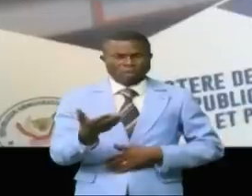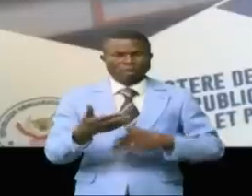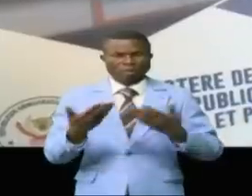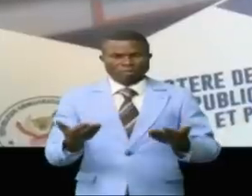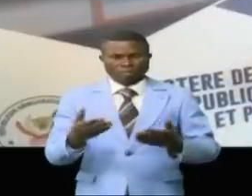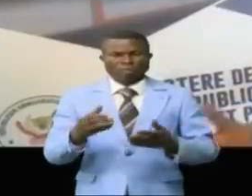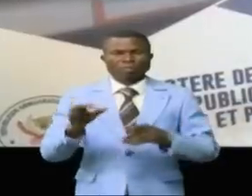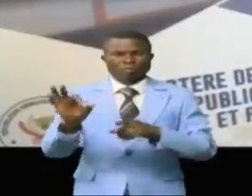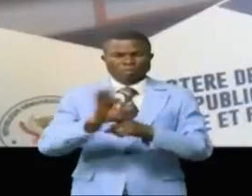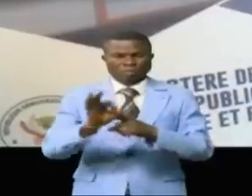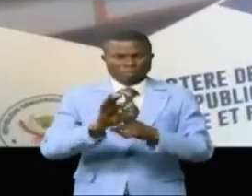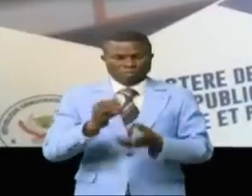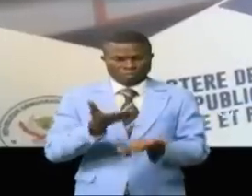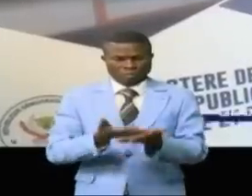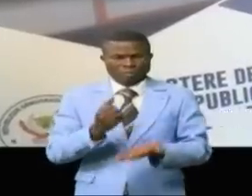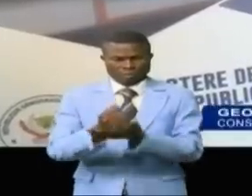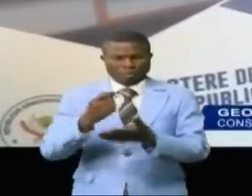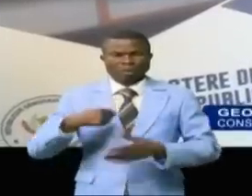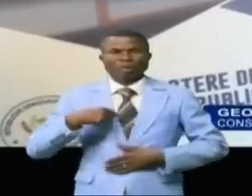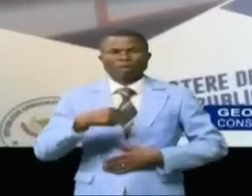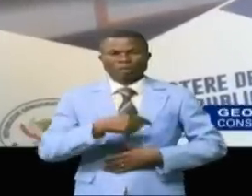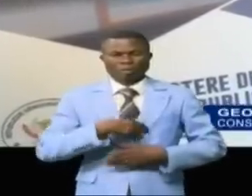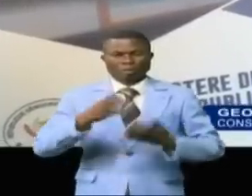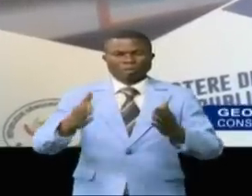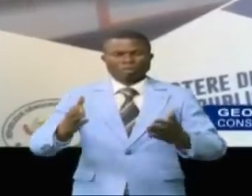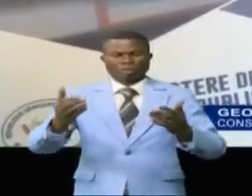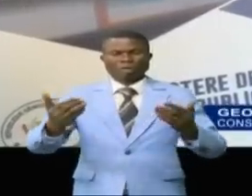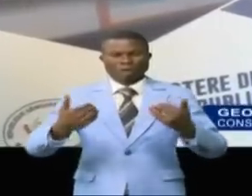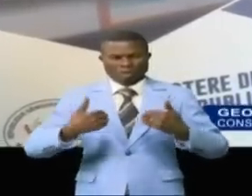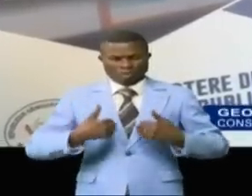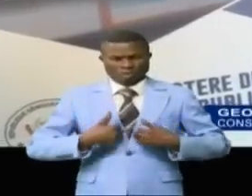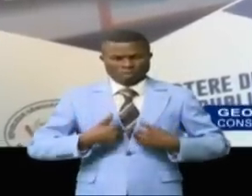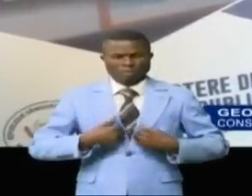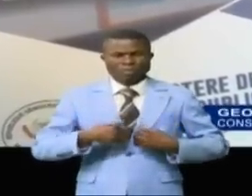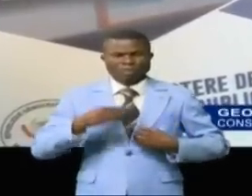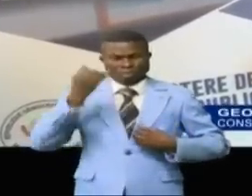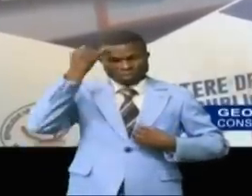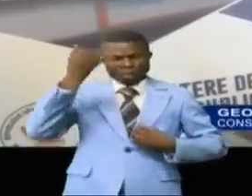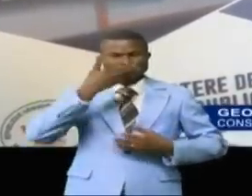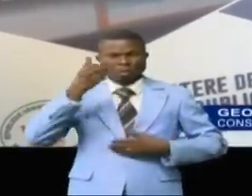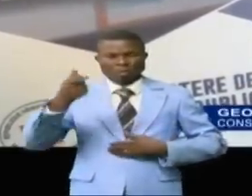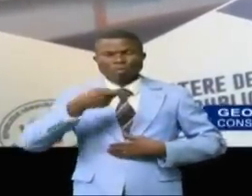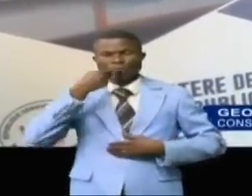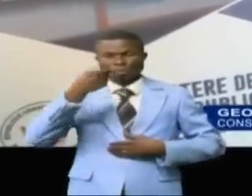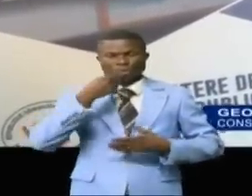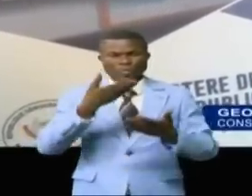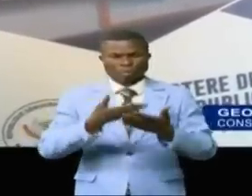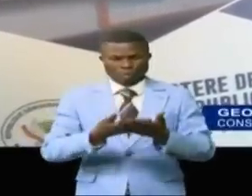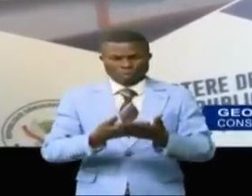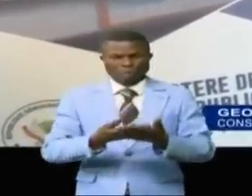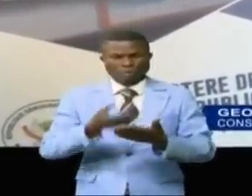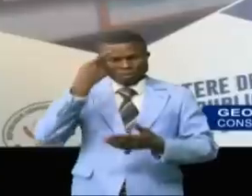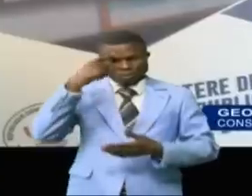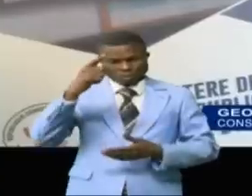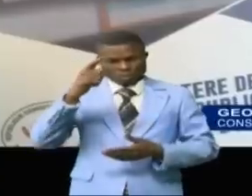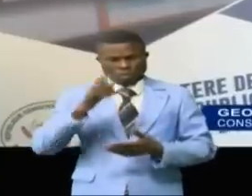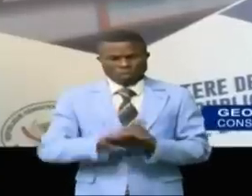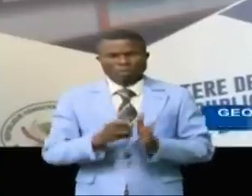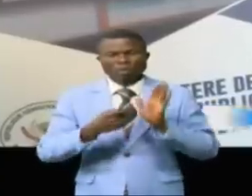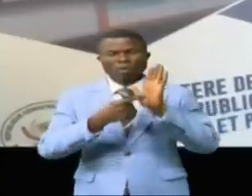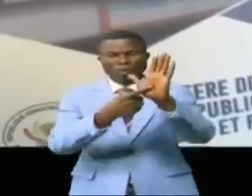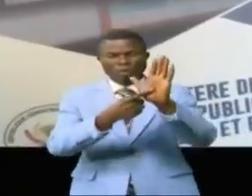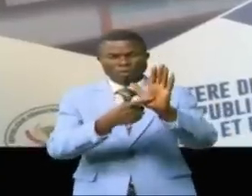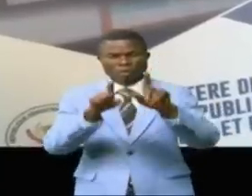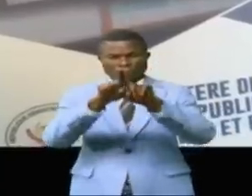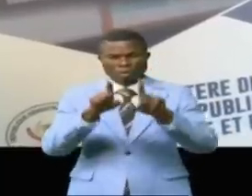cet atelier nous permet d'avoir des éléments de langage de manière holistique pour nous présenter